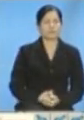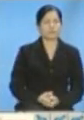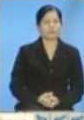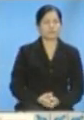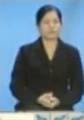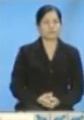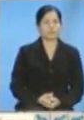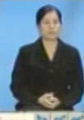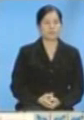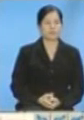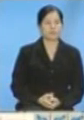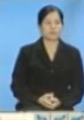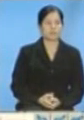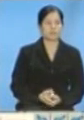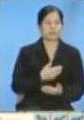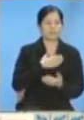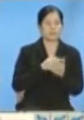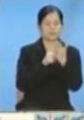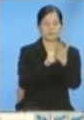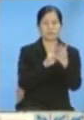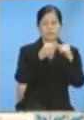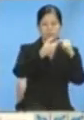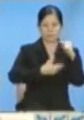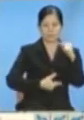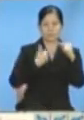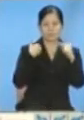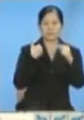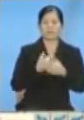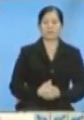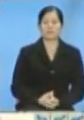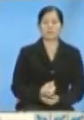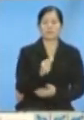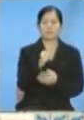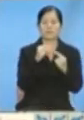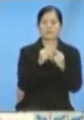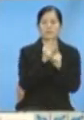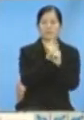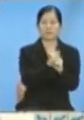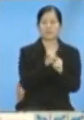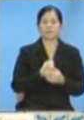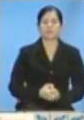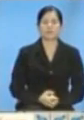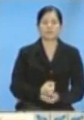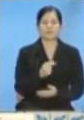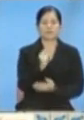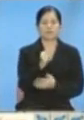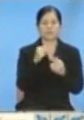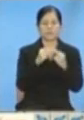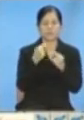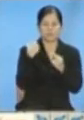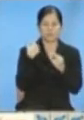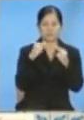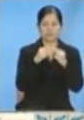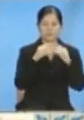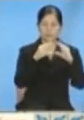นี่กับผมก็จะเสนอเป็นยัตติต่อเพื่อให้ใช้ข้อ117ในการ ฟังเสียงจาก